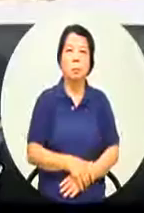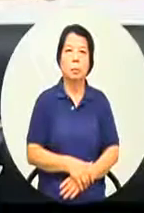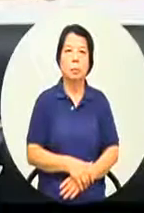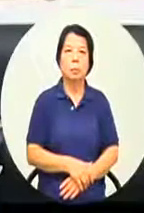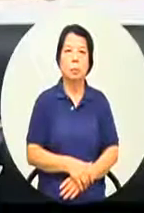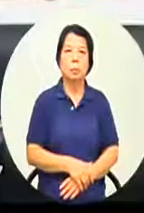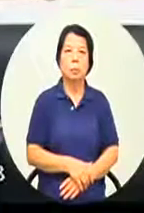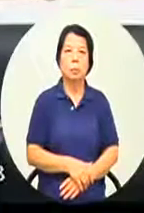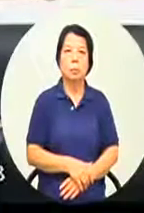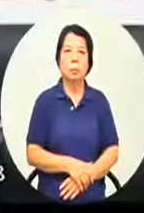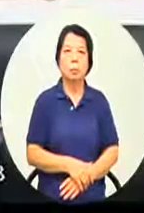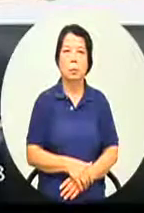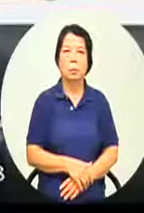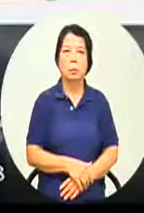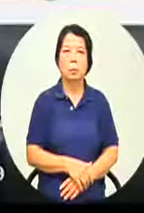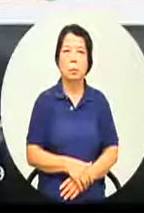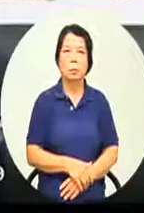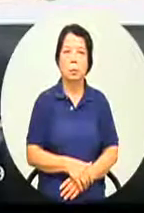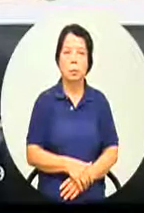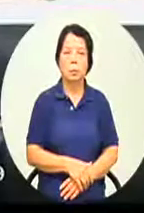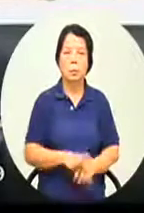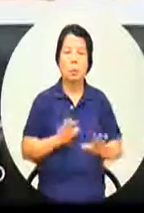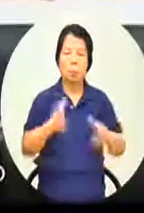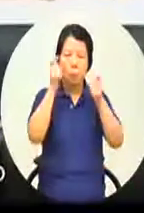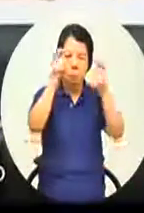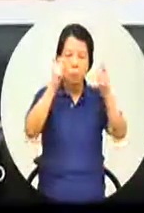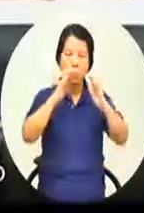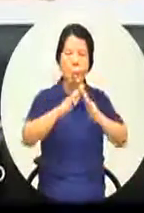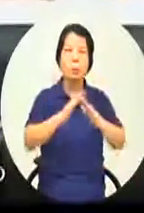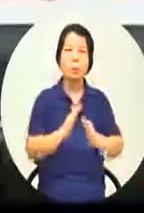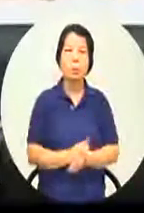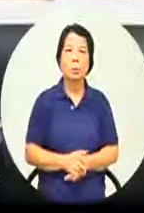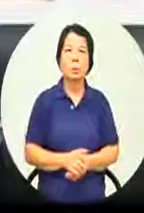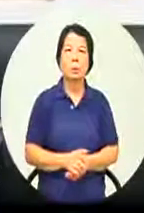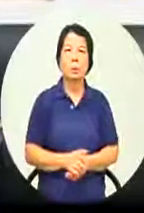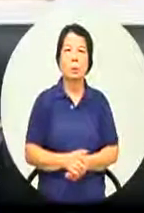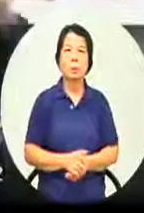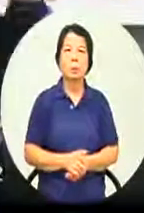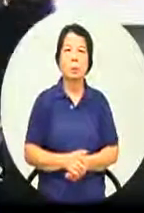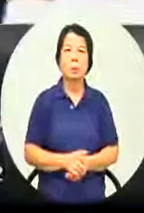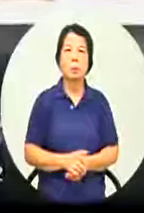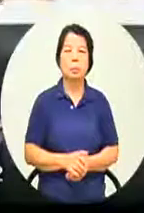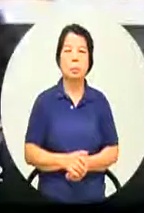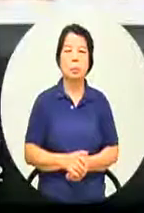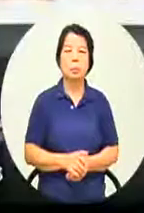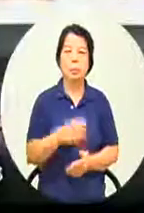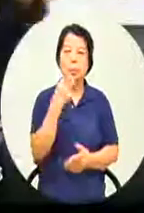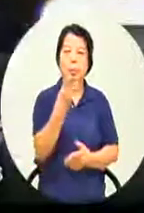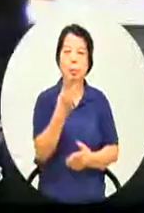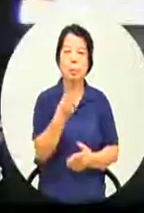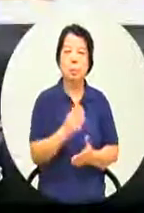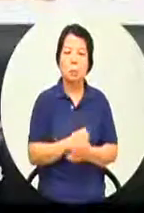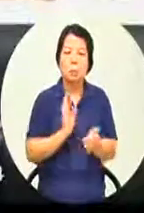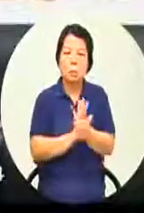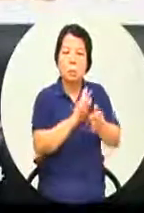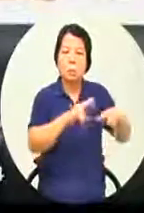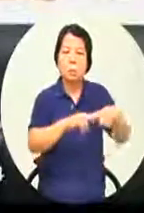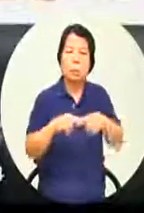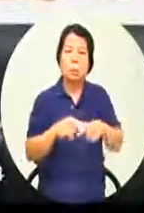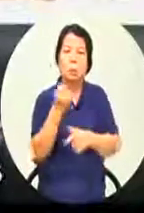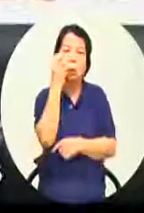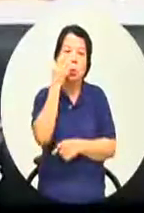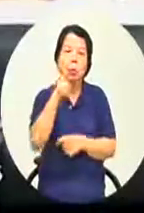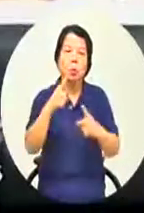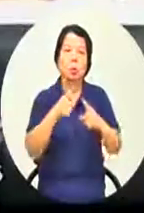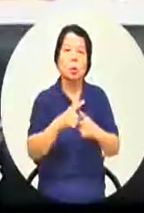对于目前高雄市，你就讲出三个好了，你认为值得推荐，或是说目前观光人潮最多